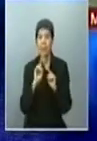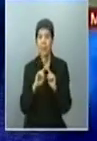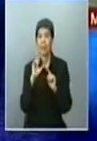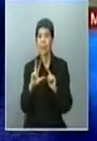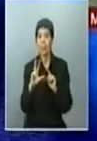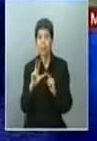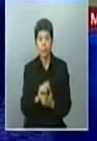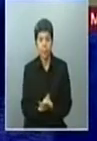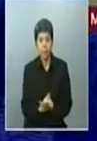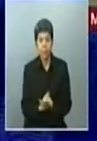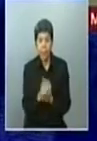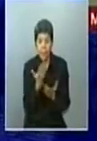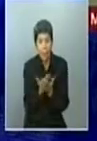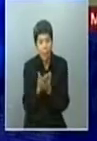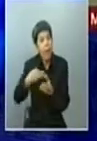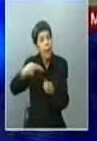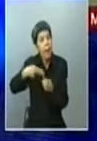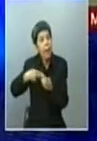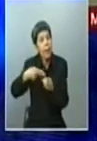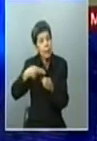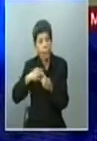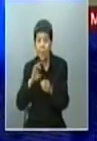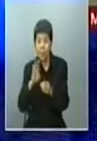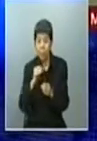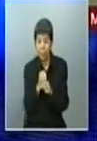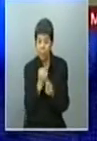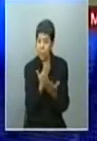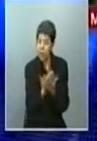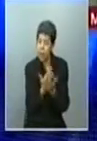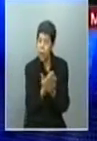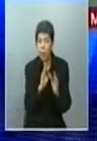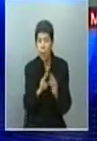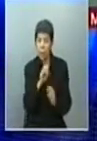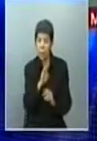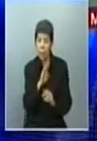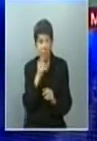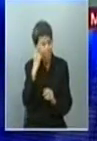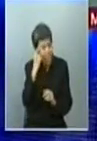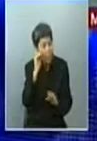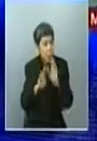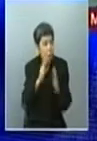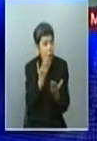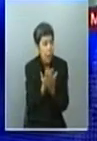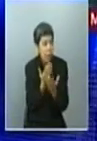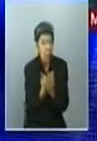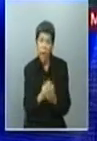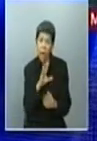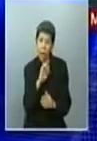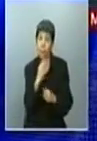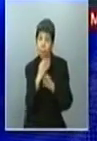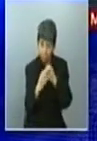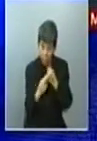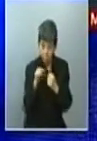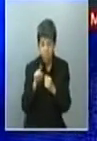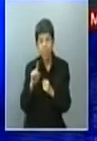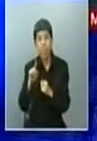3ก็คือตัวราคาน้ำมันดิบนะครับราคาน้ำมันเฉลี่ยที่DBS เนี่ยคาดการเอาไว้ก็คือ$50 ต่อบาร์เรล